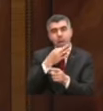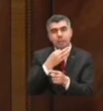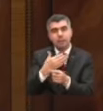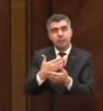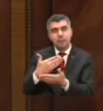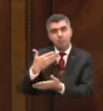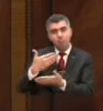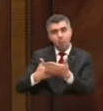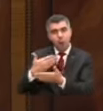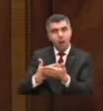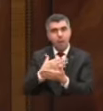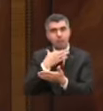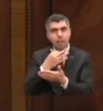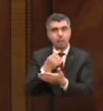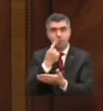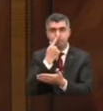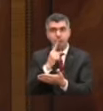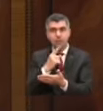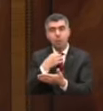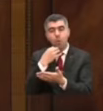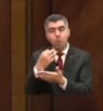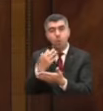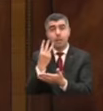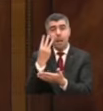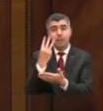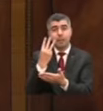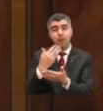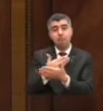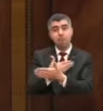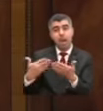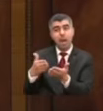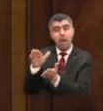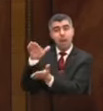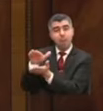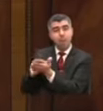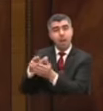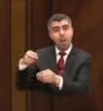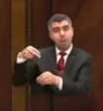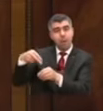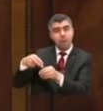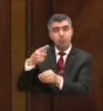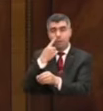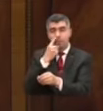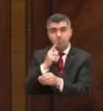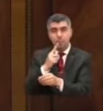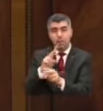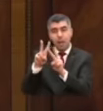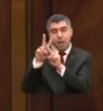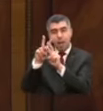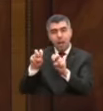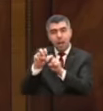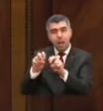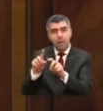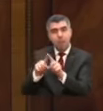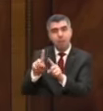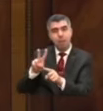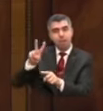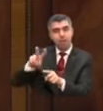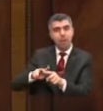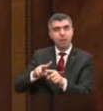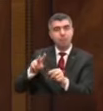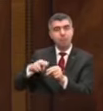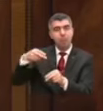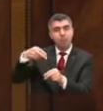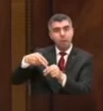الراي العام ما عجبكش نديروا 3 مليار في التخزين قولوها الراي العام ما عجبكش ان نراقبوا الجوده نراقبوا الاتراسابيتي قولوها الراي العام